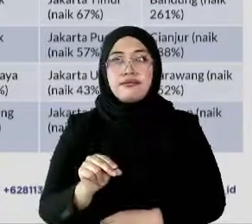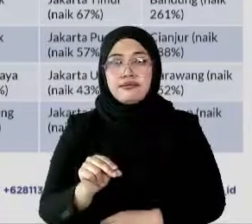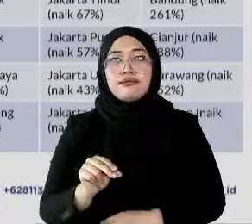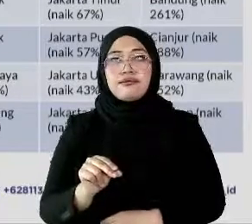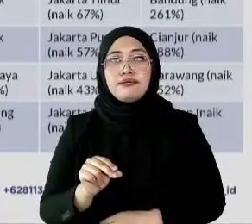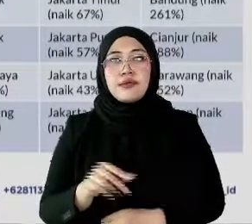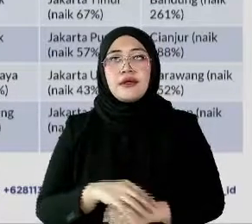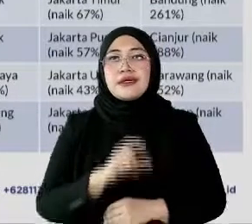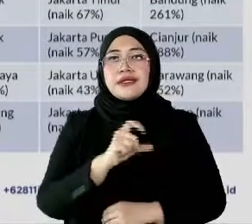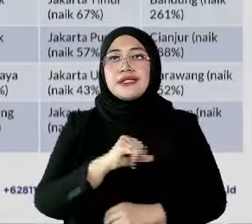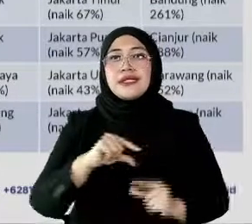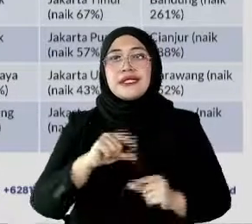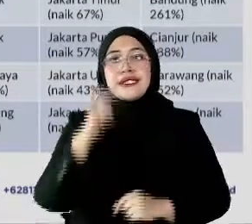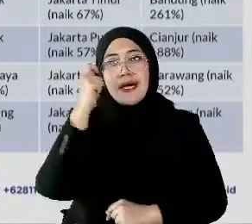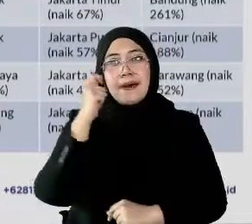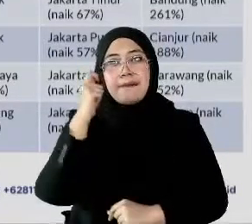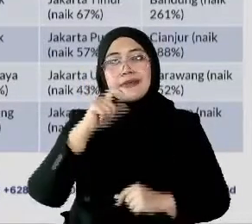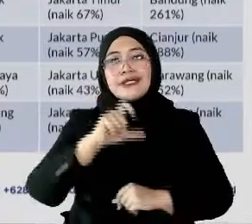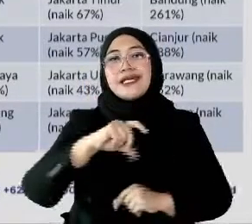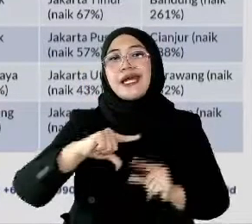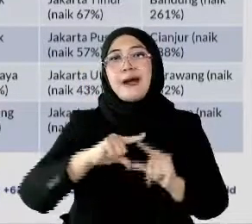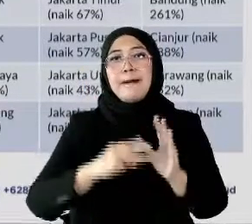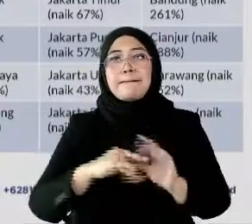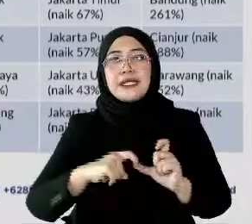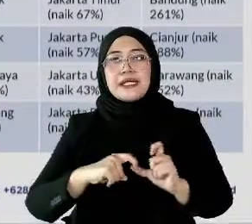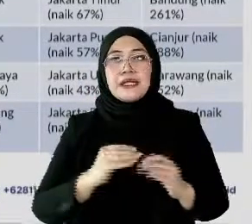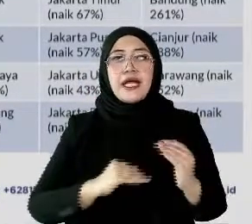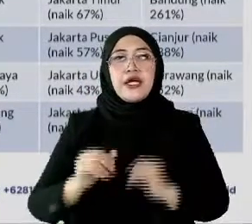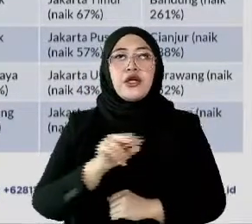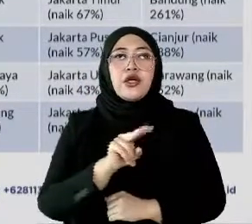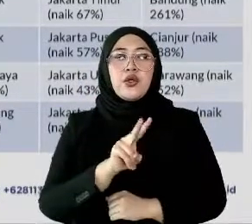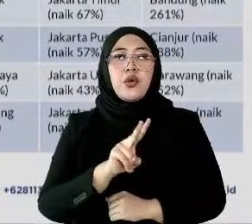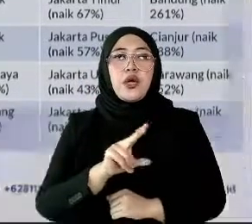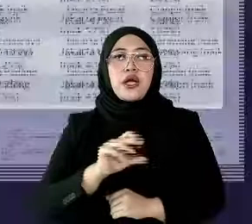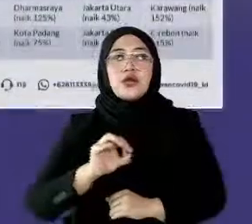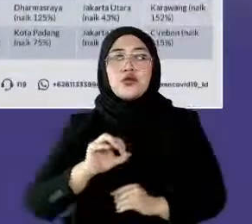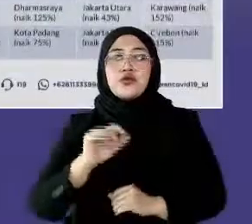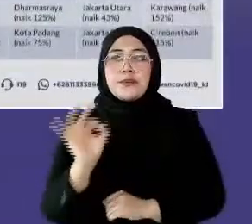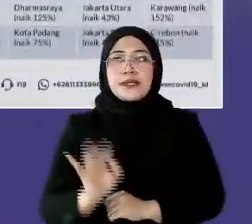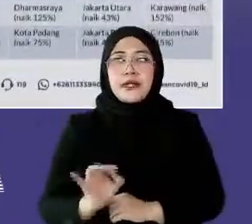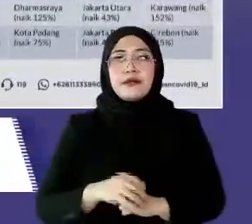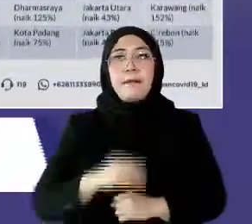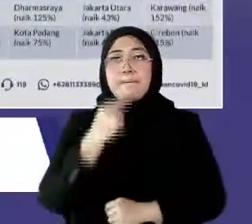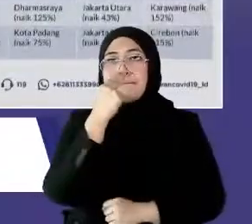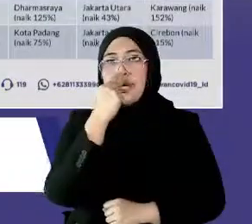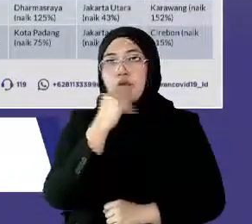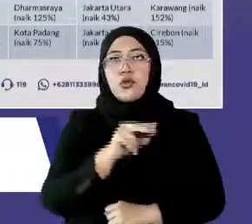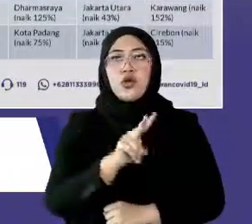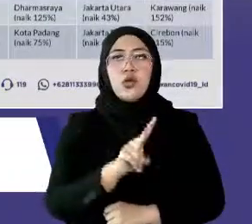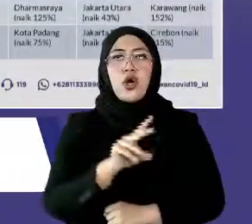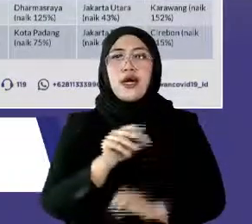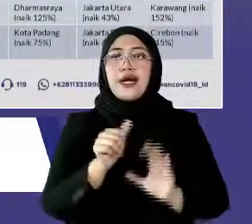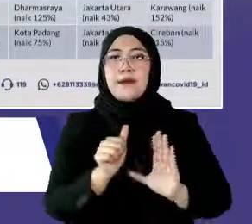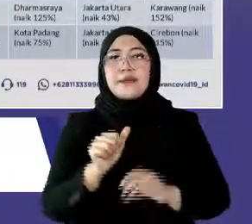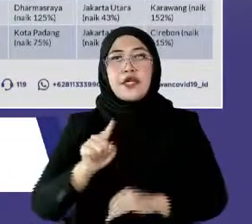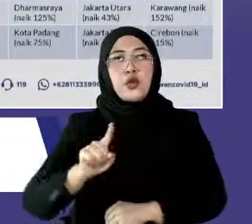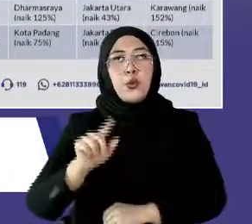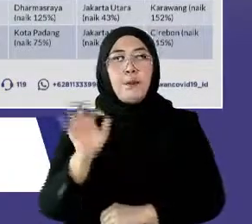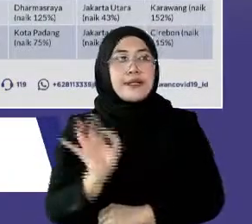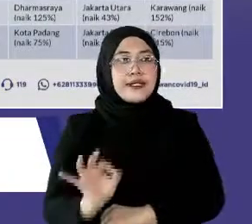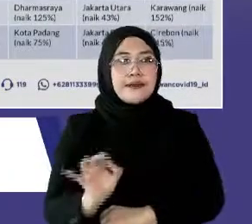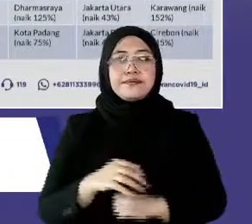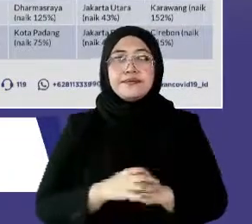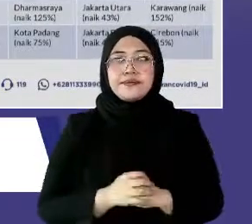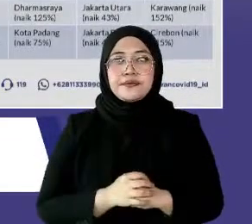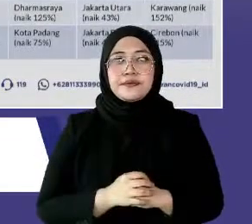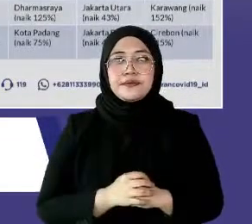dikontribusikan oleh Ciamis naik 700n kemudian Bandung naik 261 persen